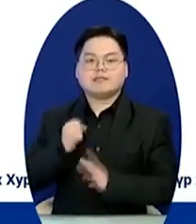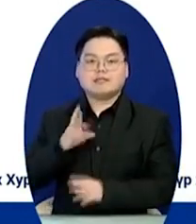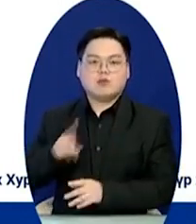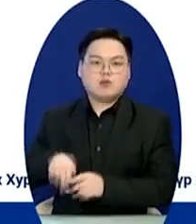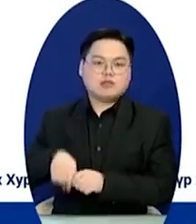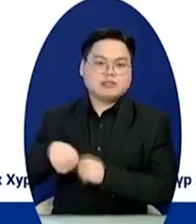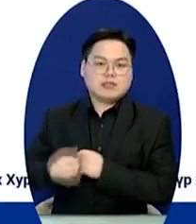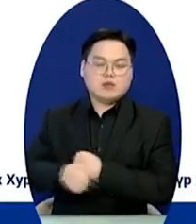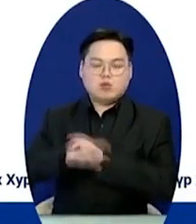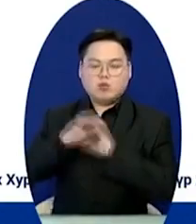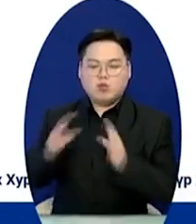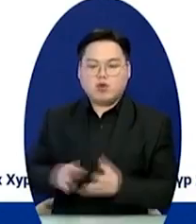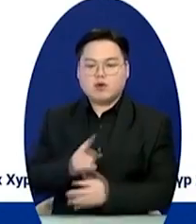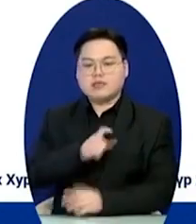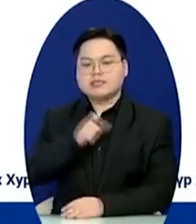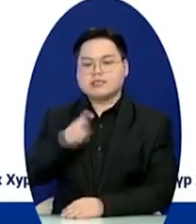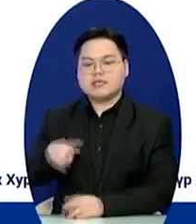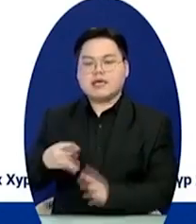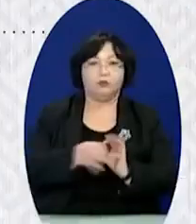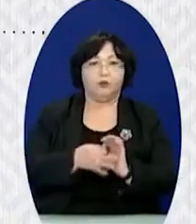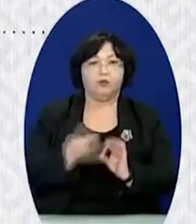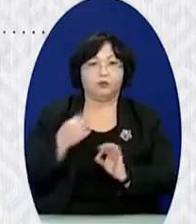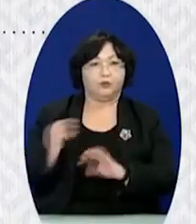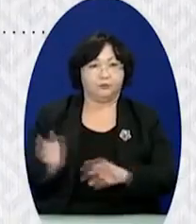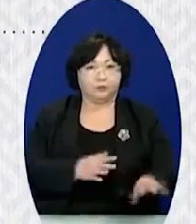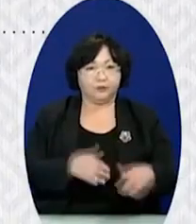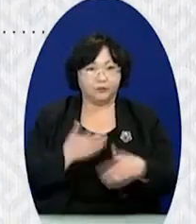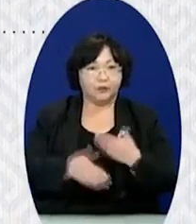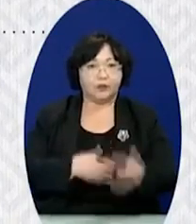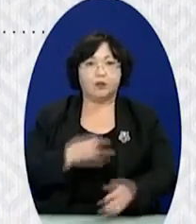нийт зээлийн 87.1% эзэлж байна. За